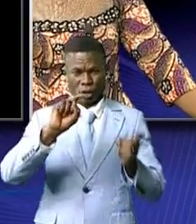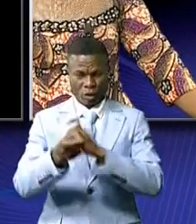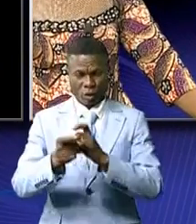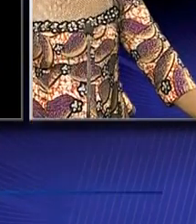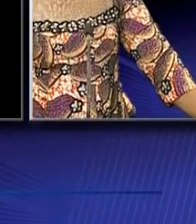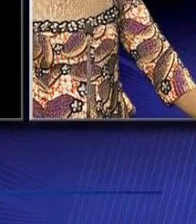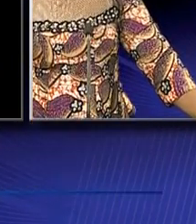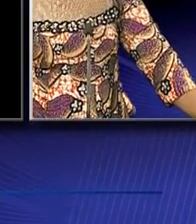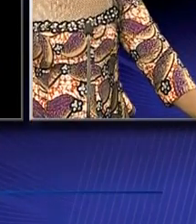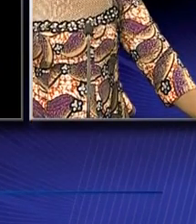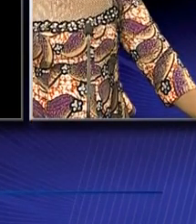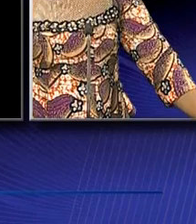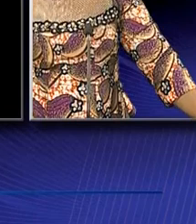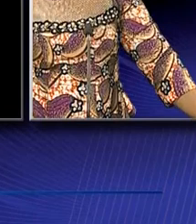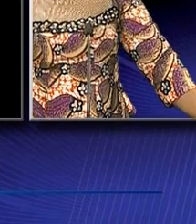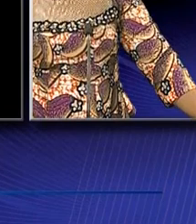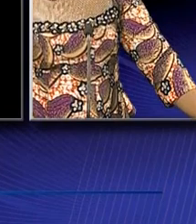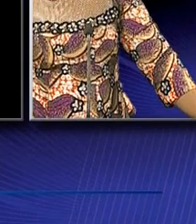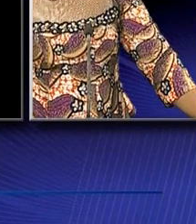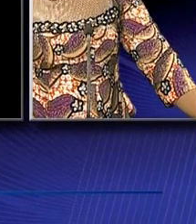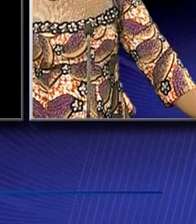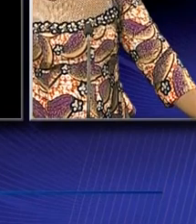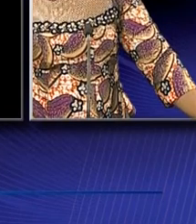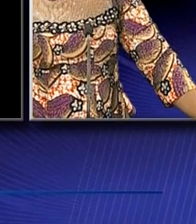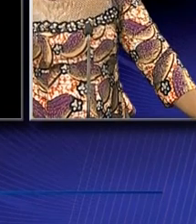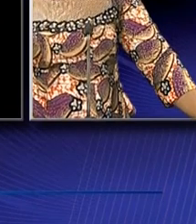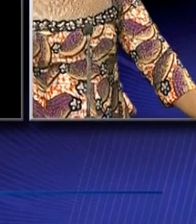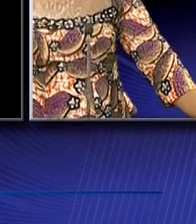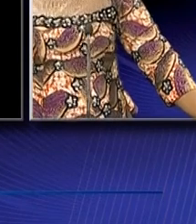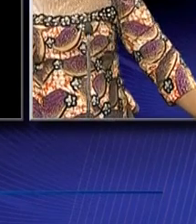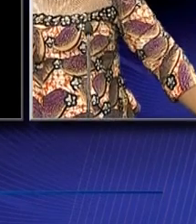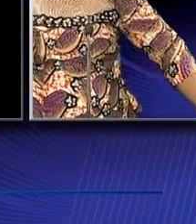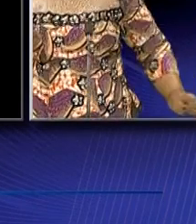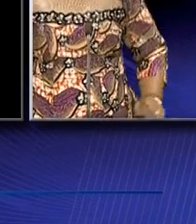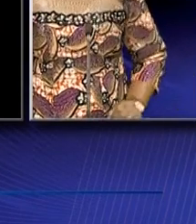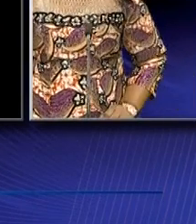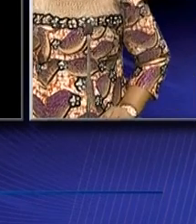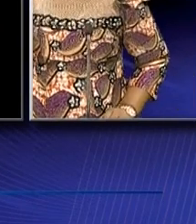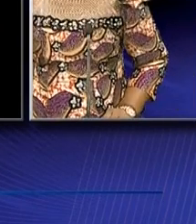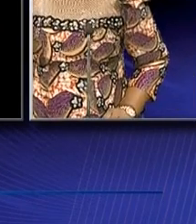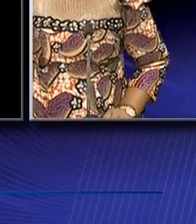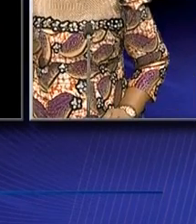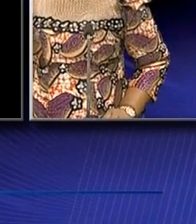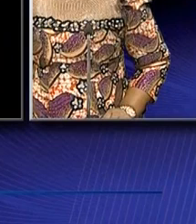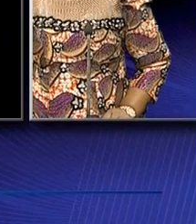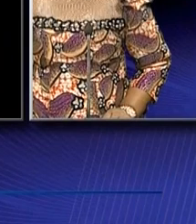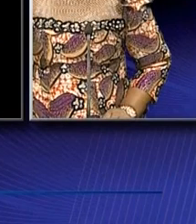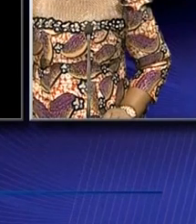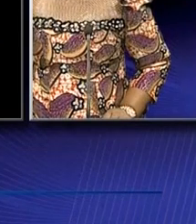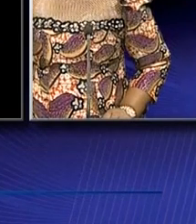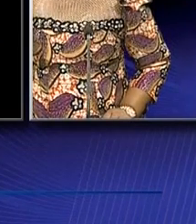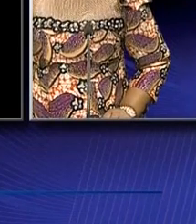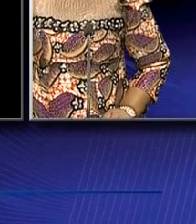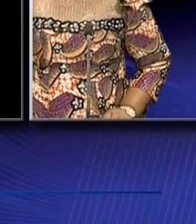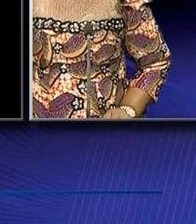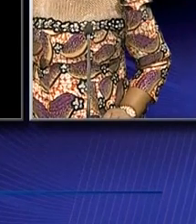commandants des secteurs opérationnels vont devoir maintenir la pression sur les forces négatives. L'arrivée imminente du chef de l'État